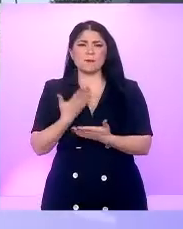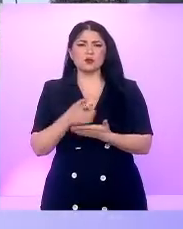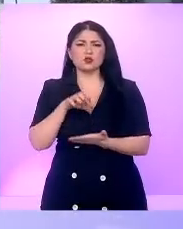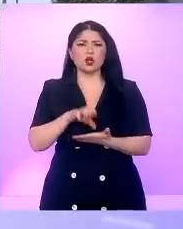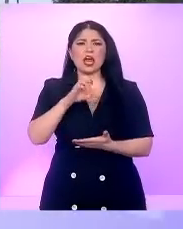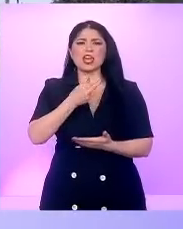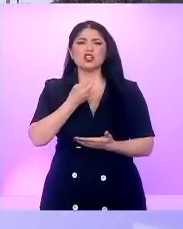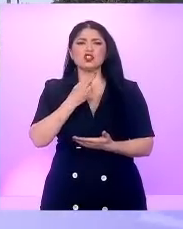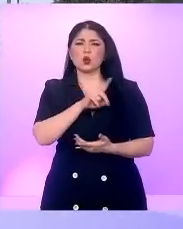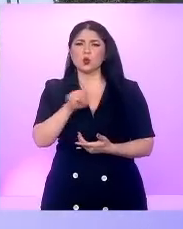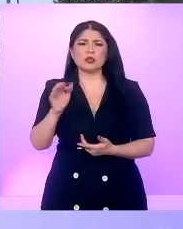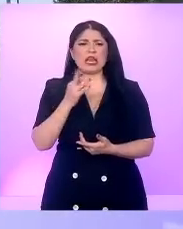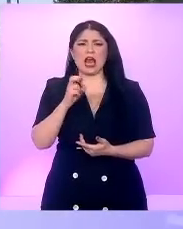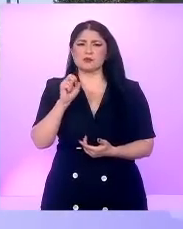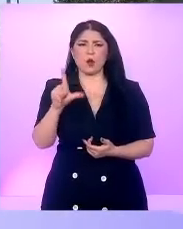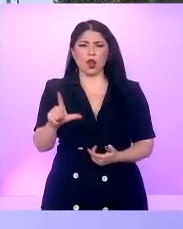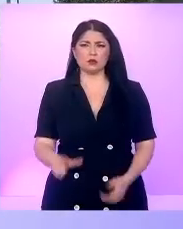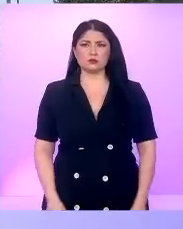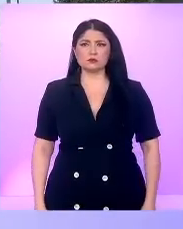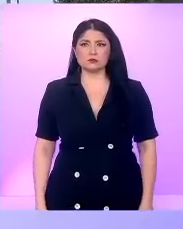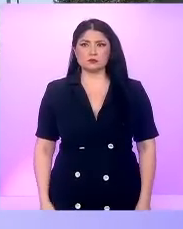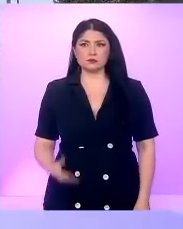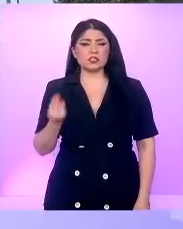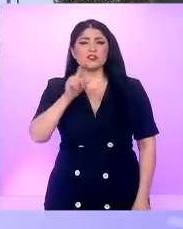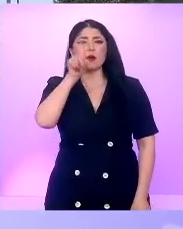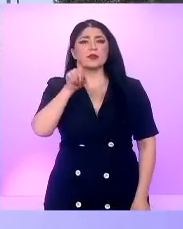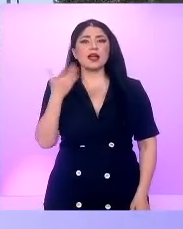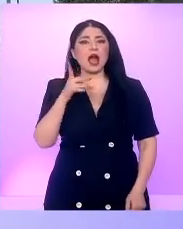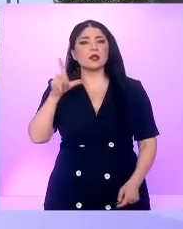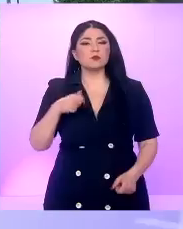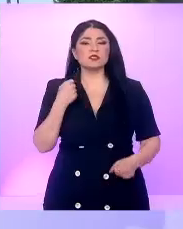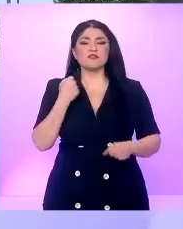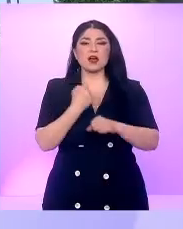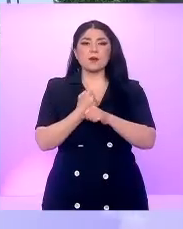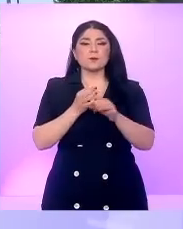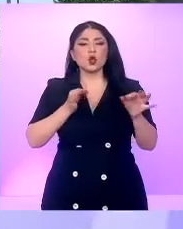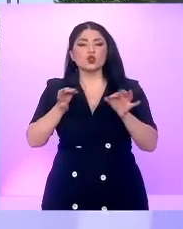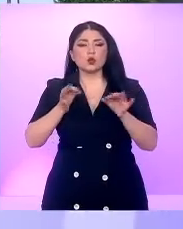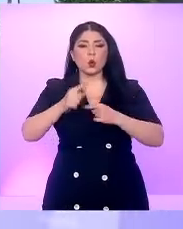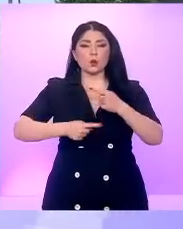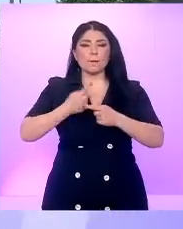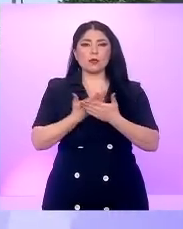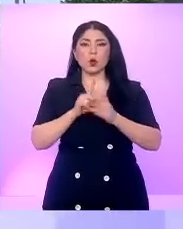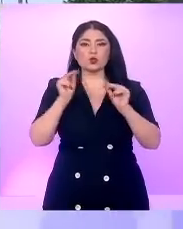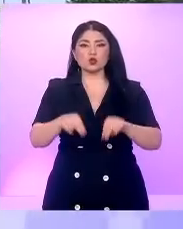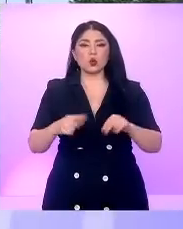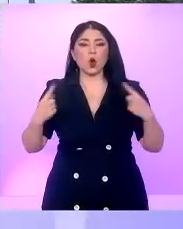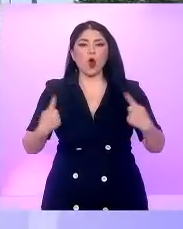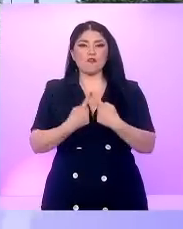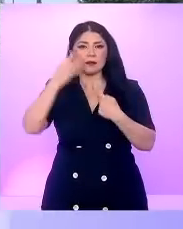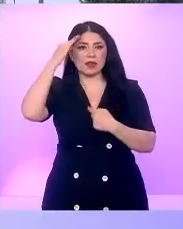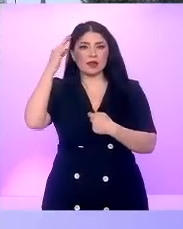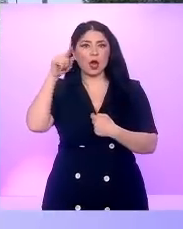Chișinău, nu spre Tiraspol. De ce vă întrebam, domnule ministru, care ar trebui să fie pașii următori pentru a evita un conflict armat